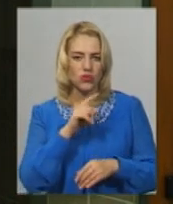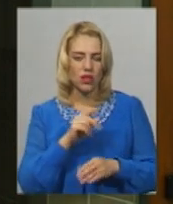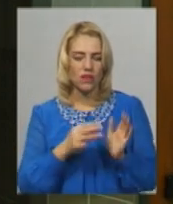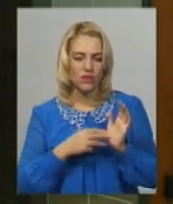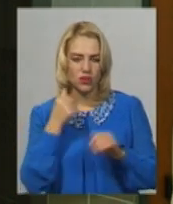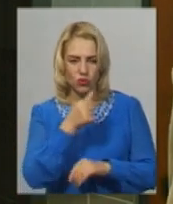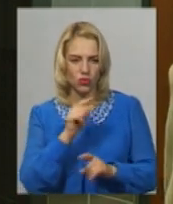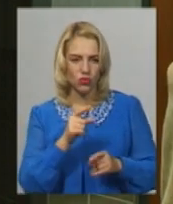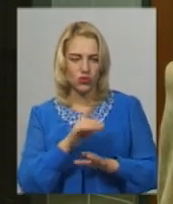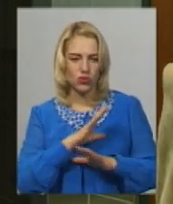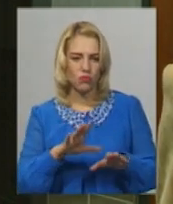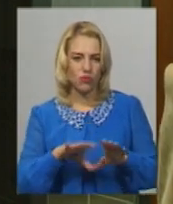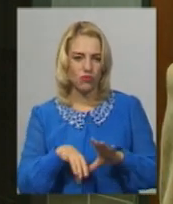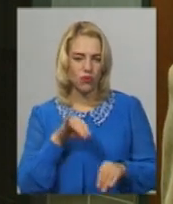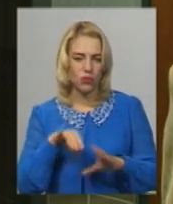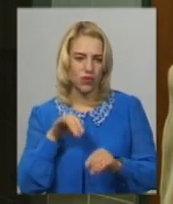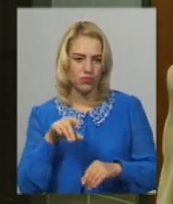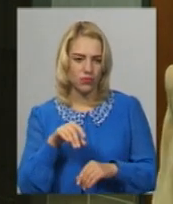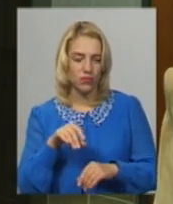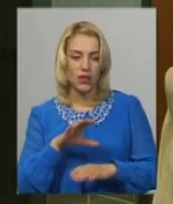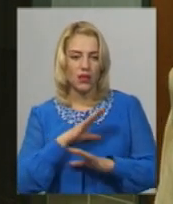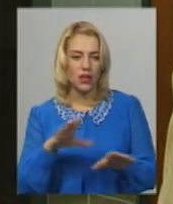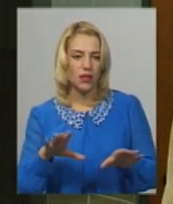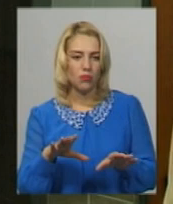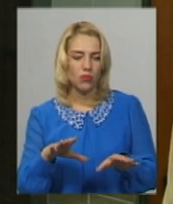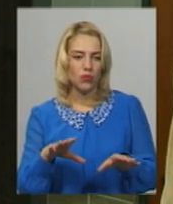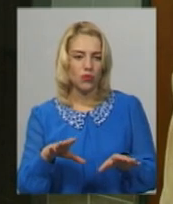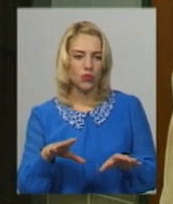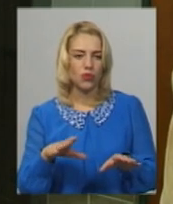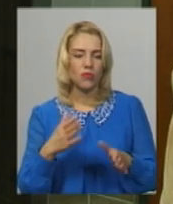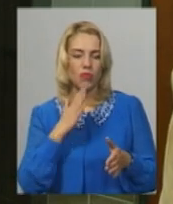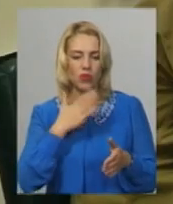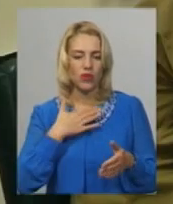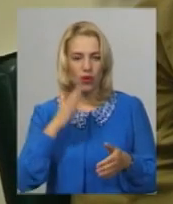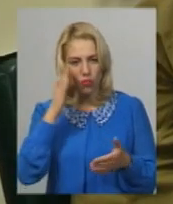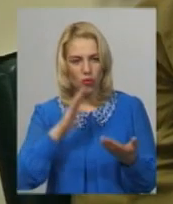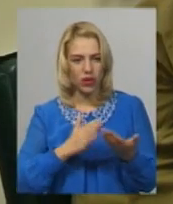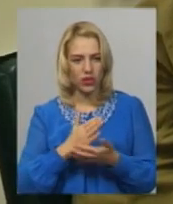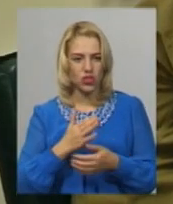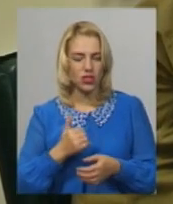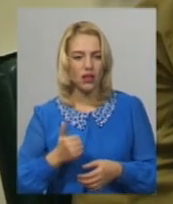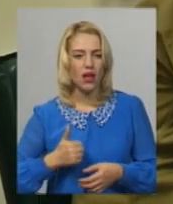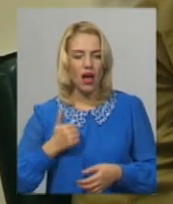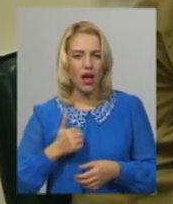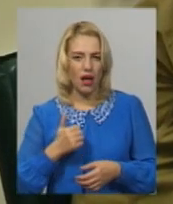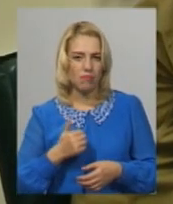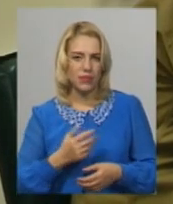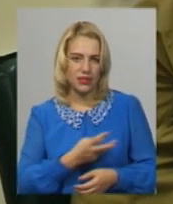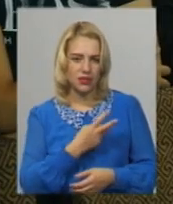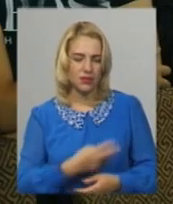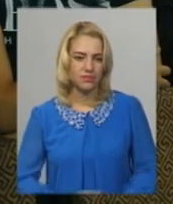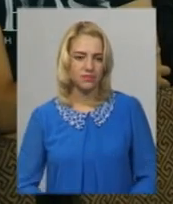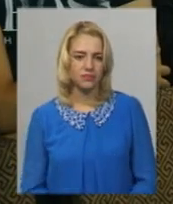Ну, напевно, тому що не було виборів і не було моїх якихось політичних амбіцій. Леся Боровець, Анастасія Збродова,